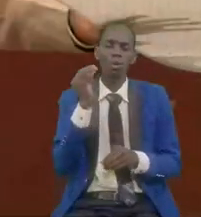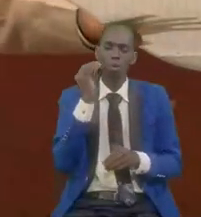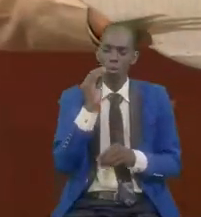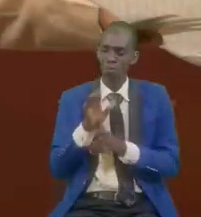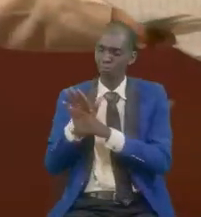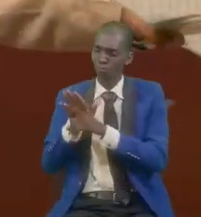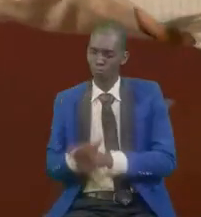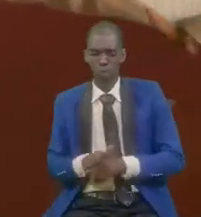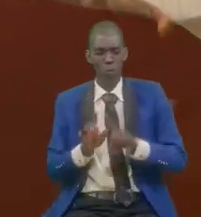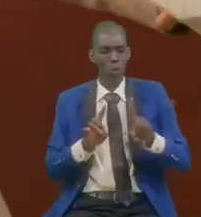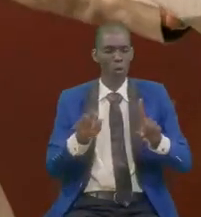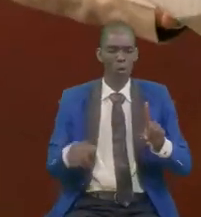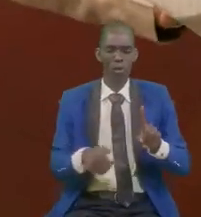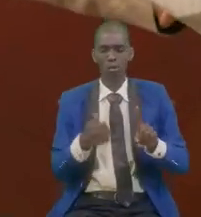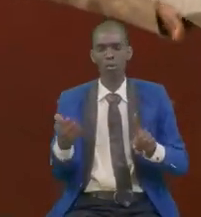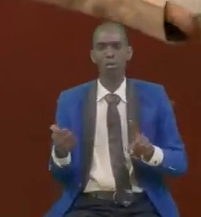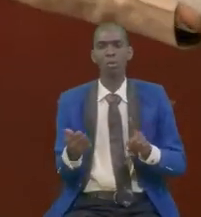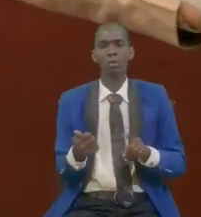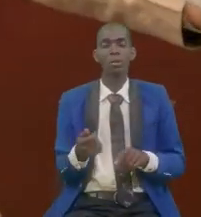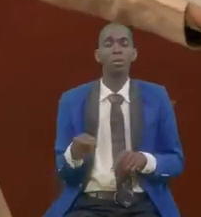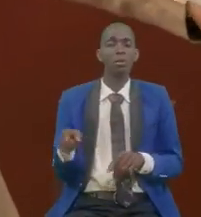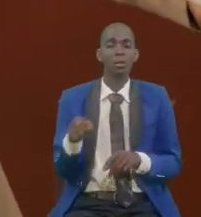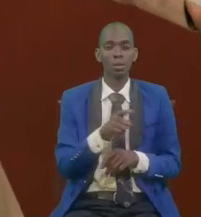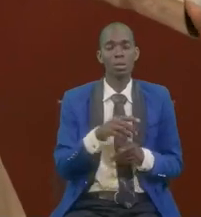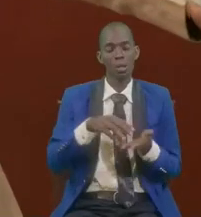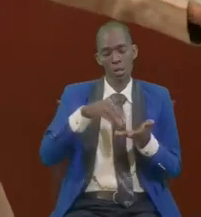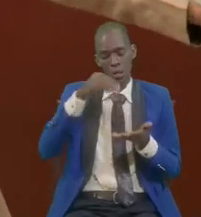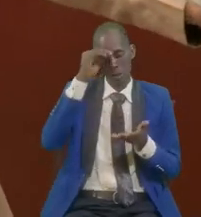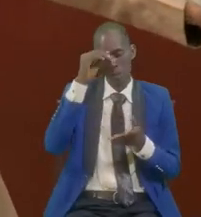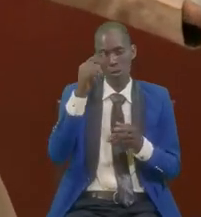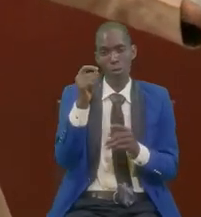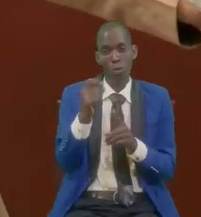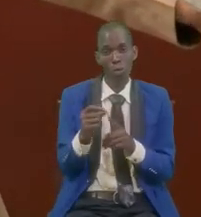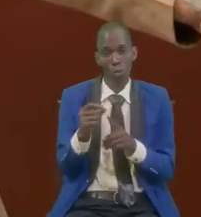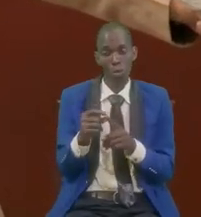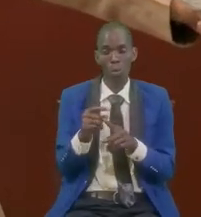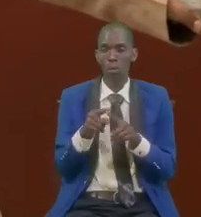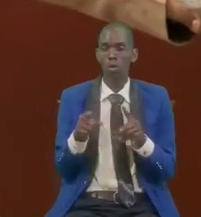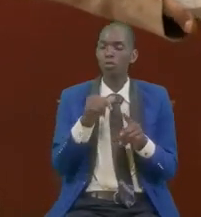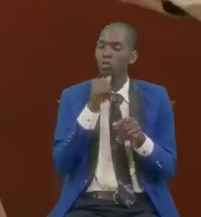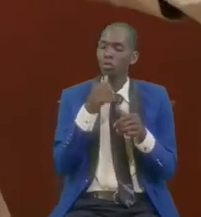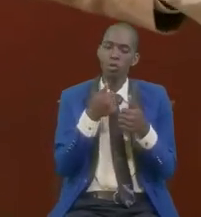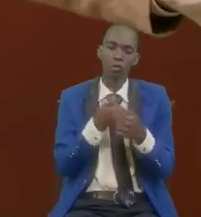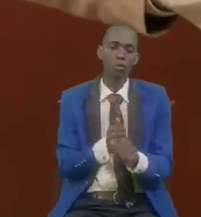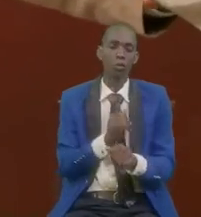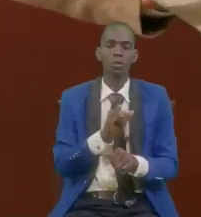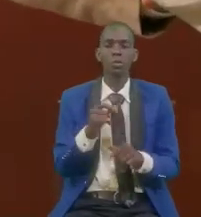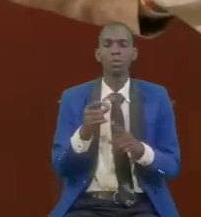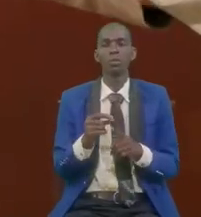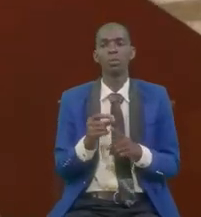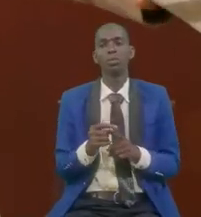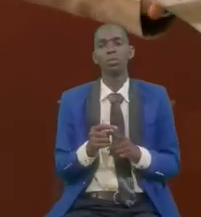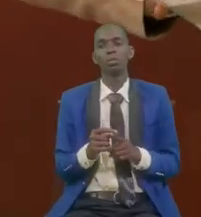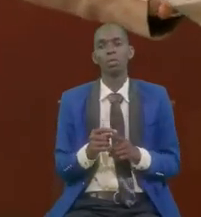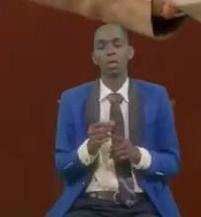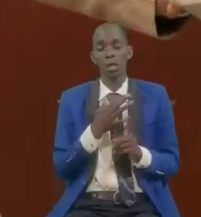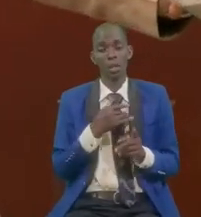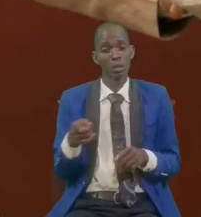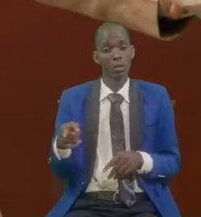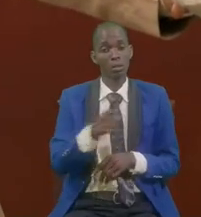On supprime. Et ils sont des gens qui écoutent seulement la parole, mais qui ne pratiquent pas la parole. Et ils se